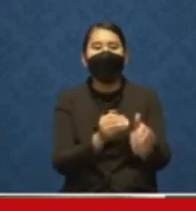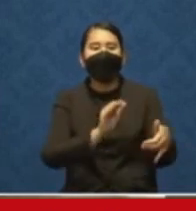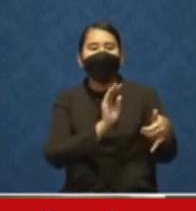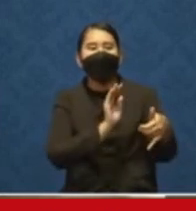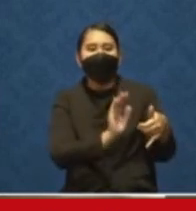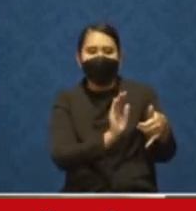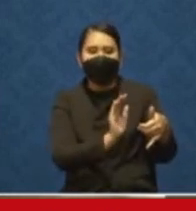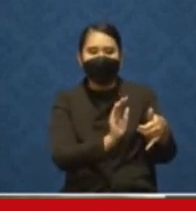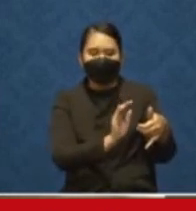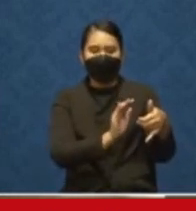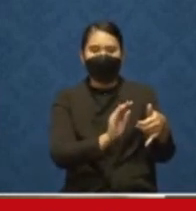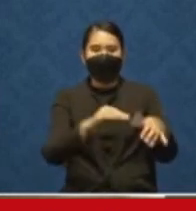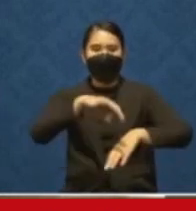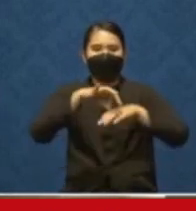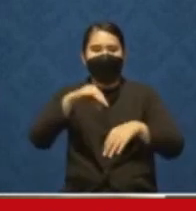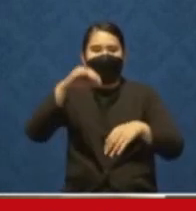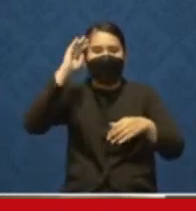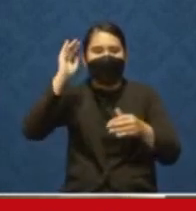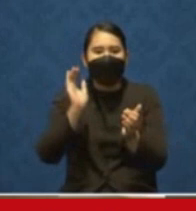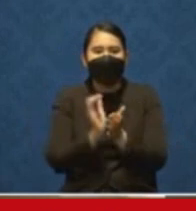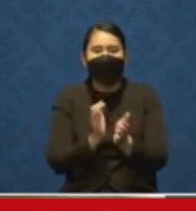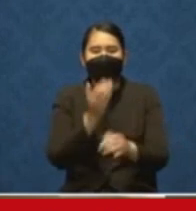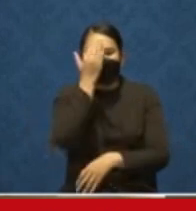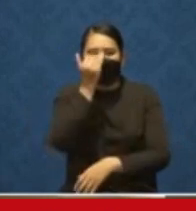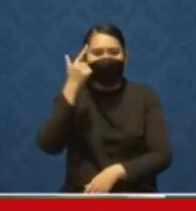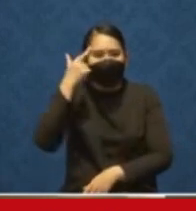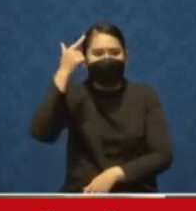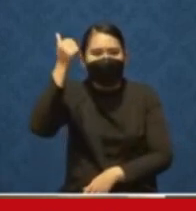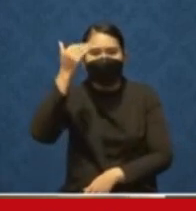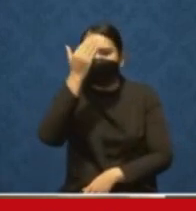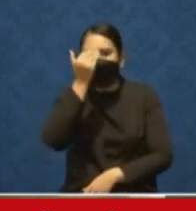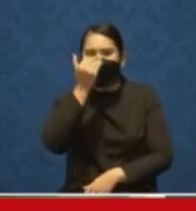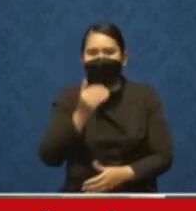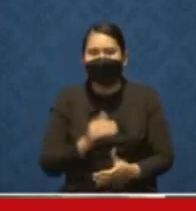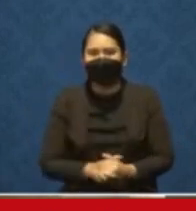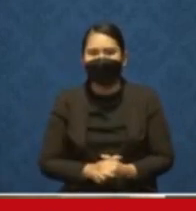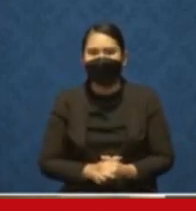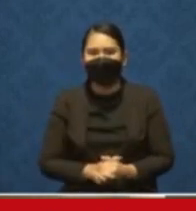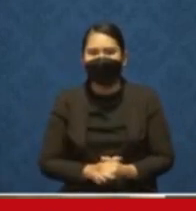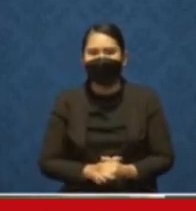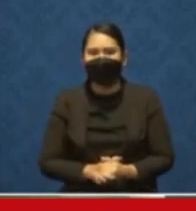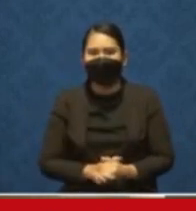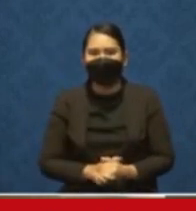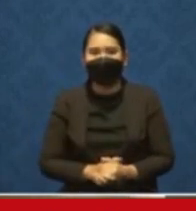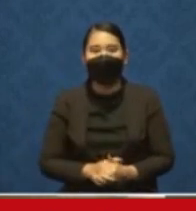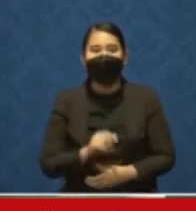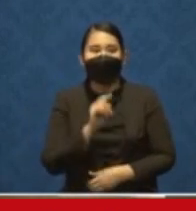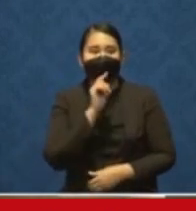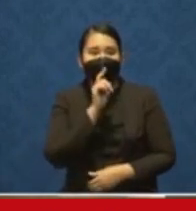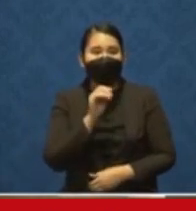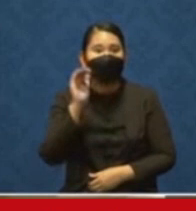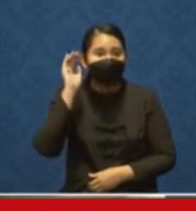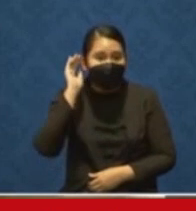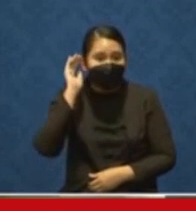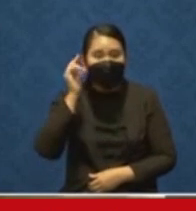เพราะฉะนั้นมีแต่รูปของลูกน้องนายกไปเป็นตำรวจโอ๊ย